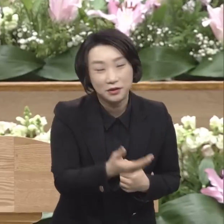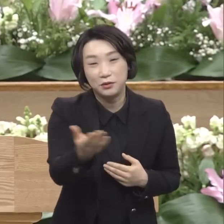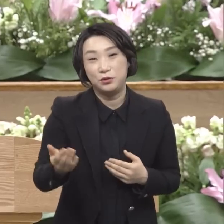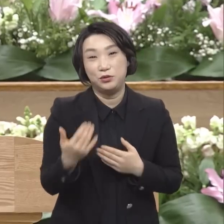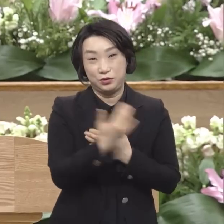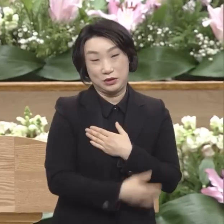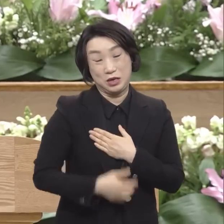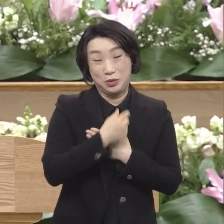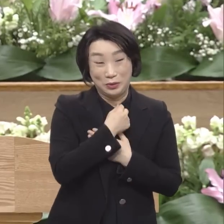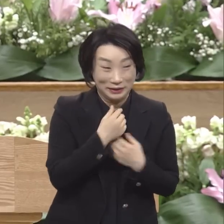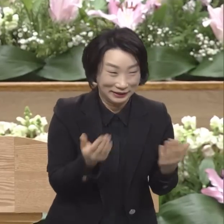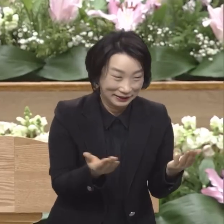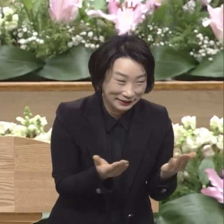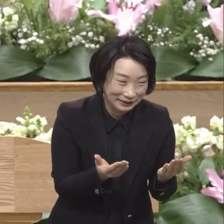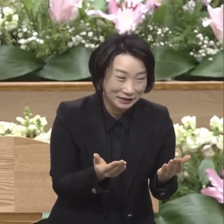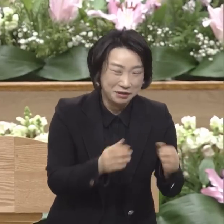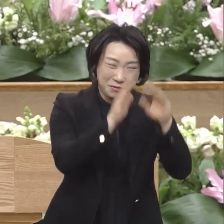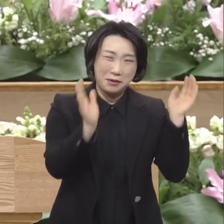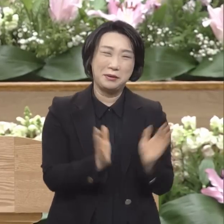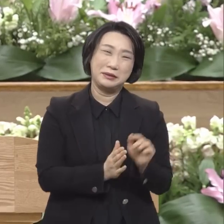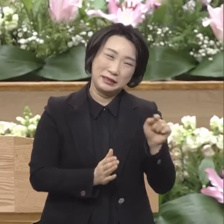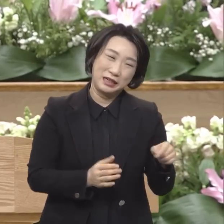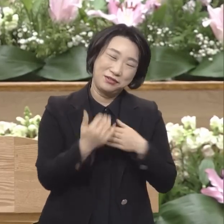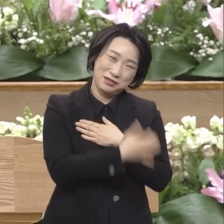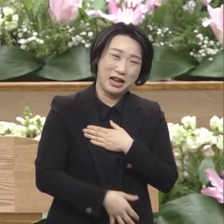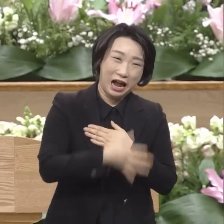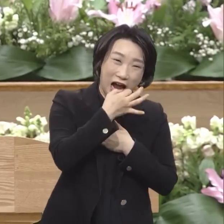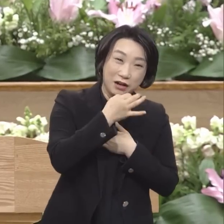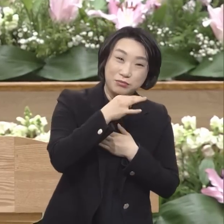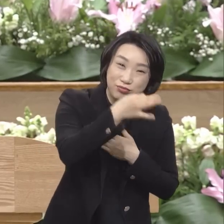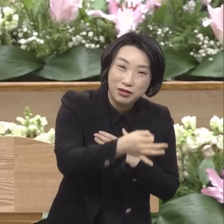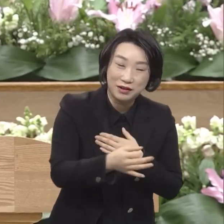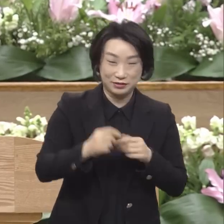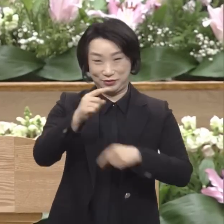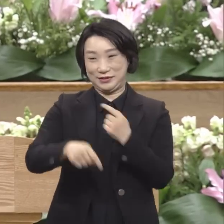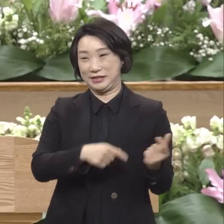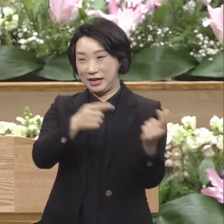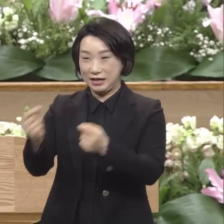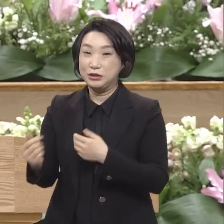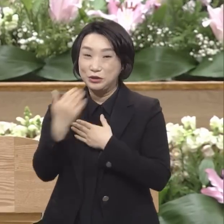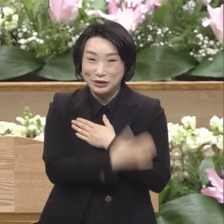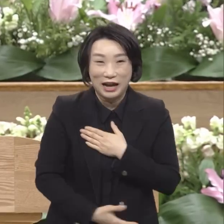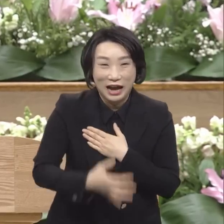하고 싶은 일이 다 육체의 욕심이요. 다 같이 육체의 욕심은